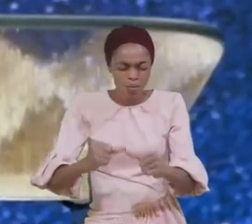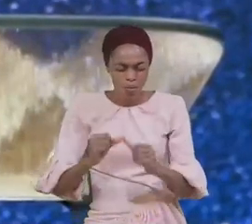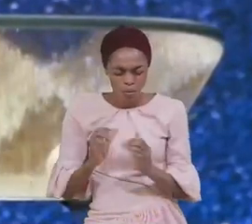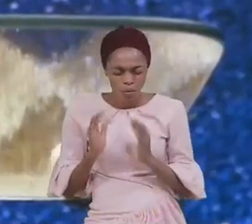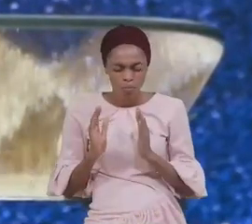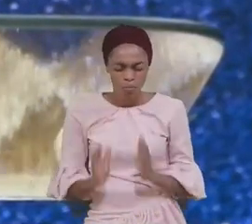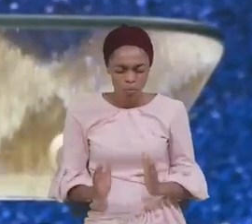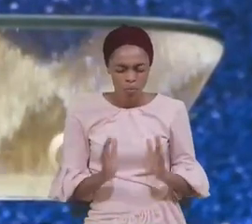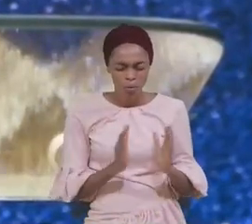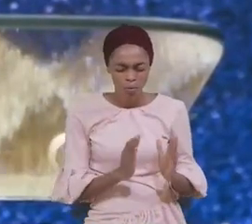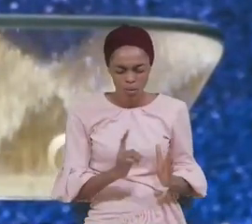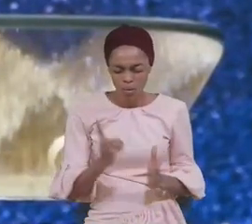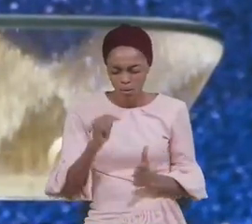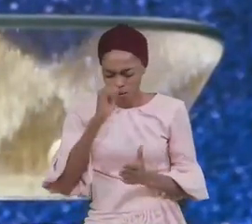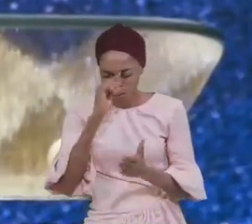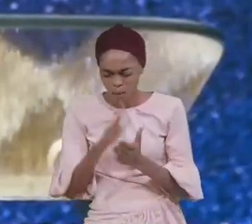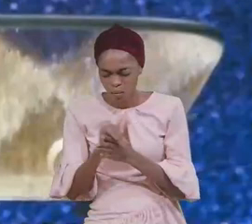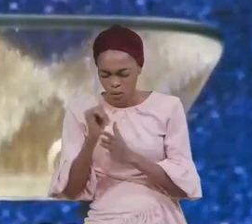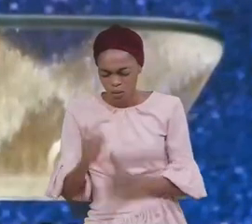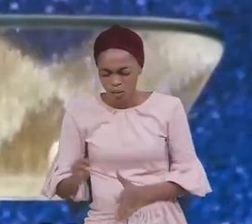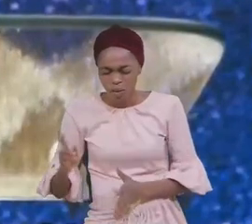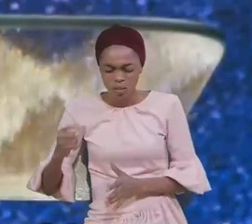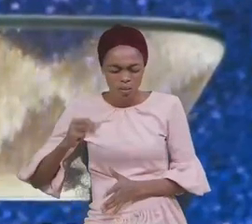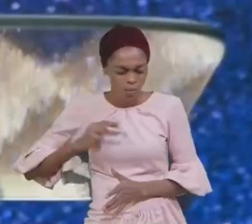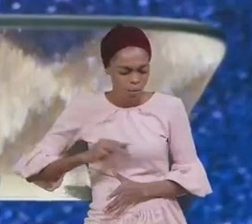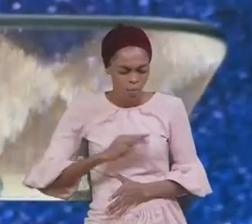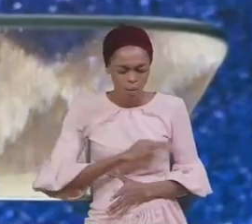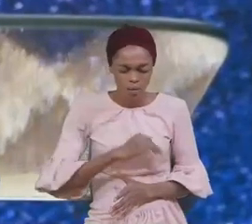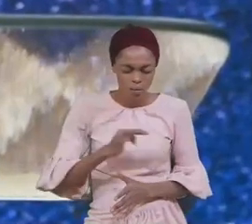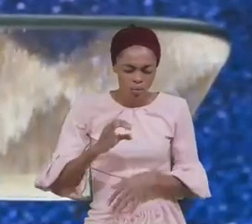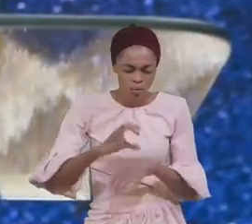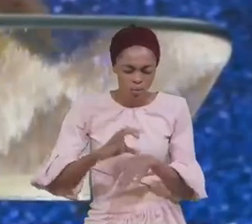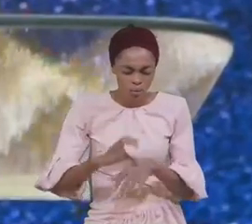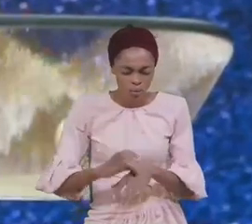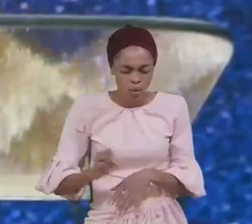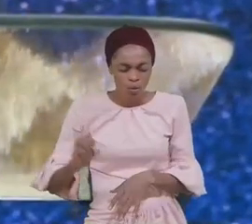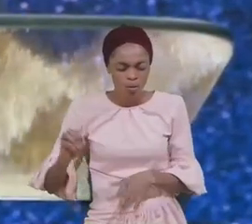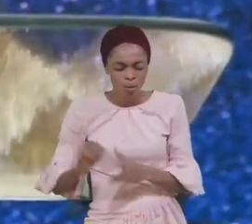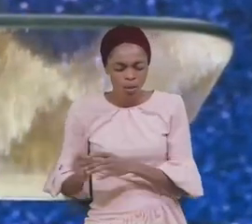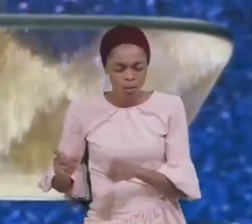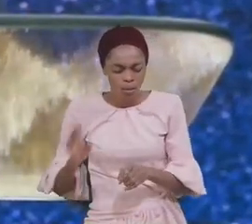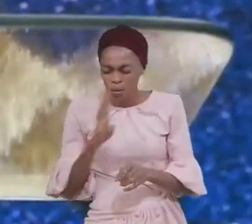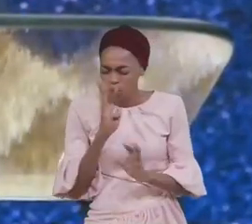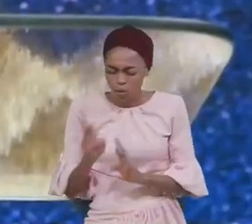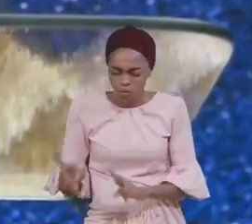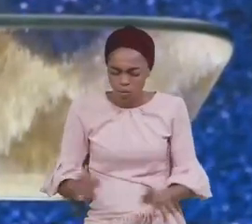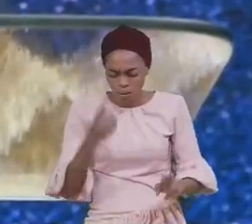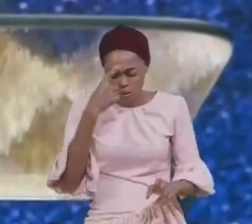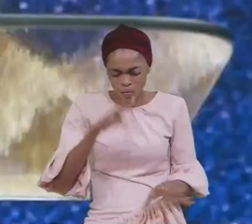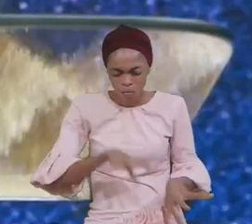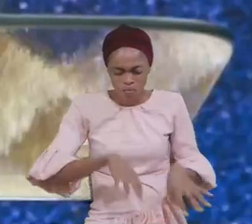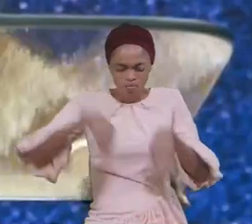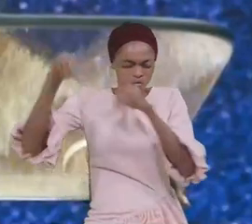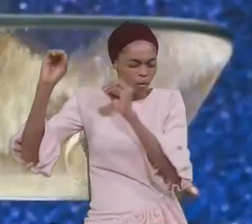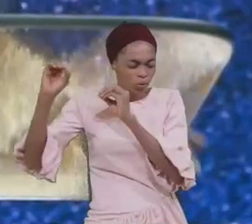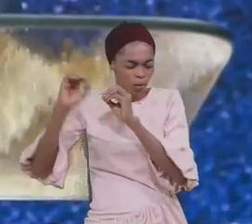à préparer les saints, les membres de l'Église, afin qu'ils soient prêts pour l'enlèvement. Accorde